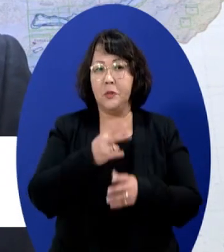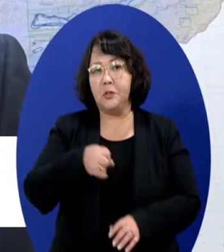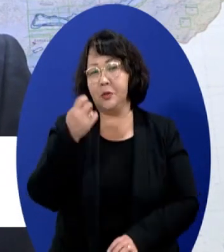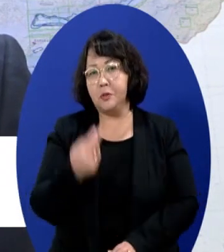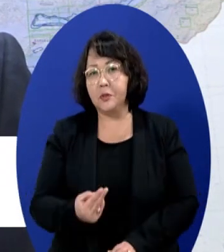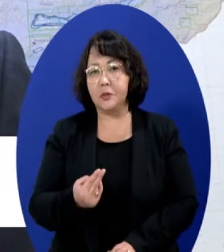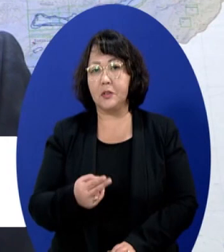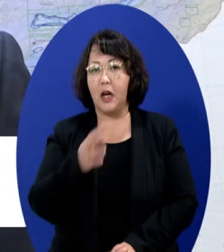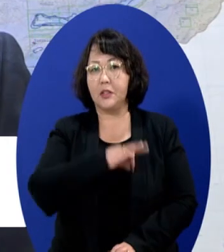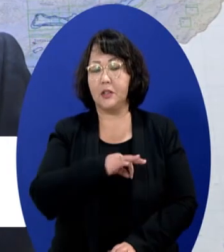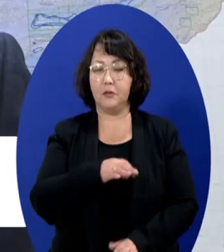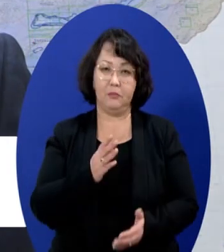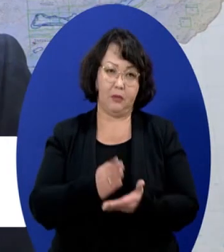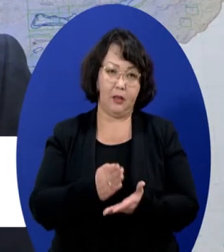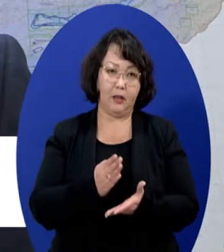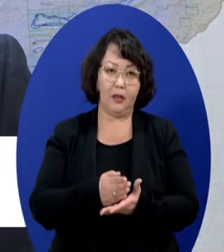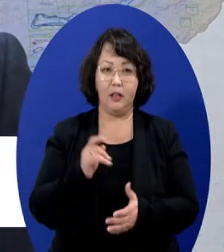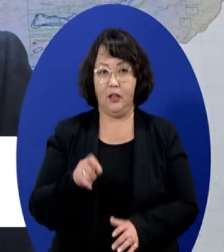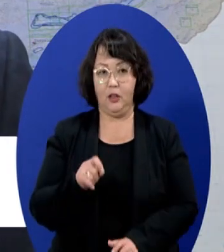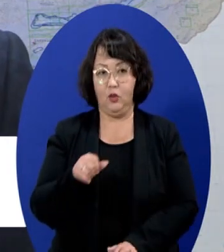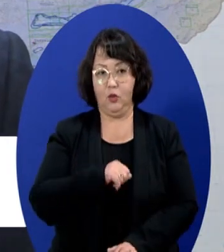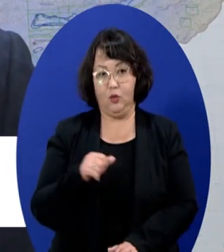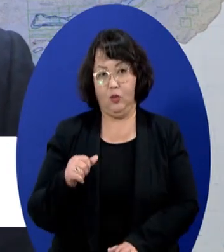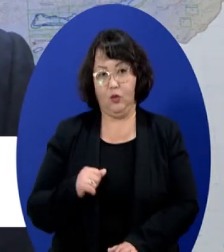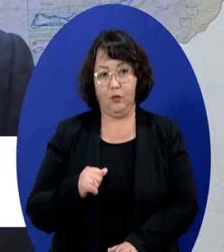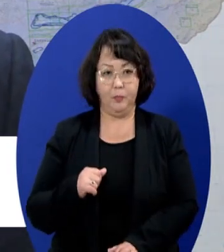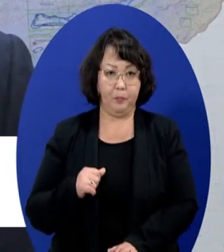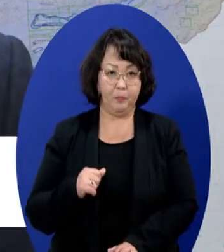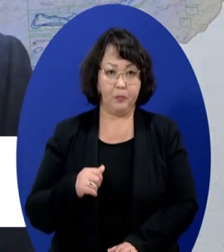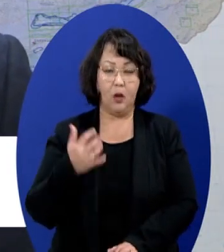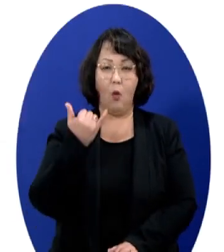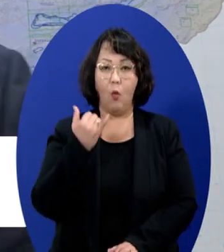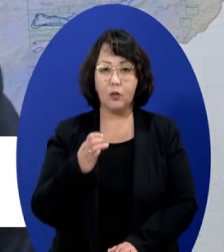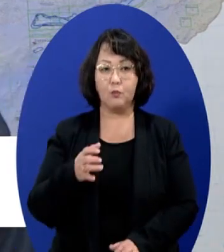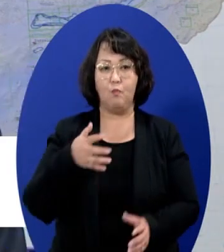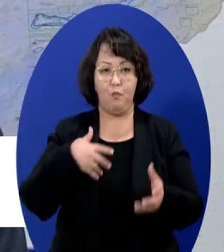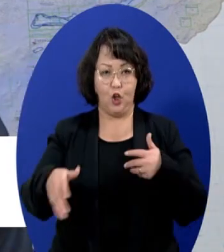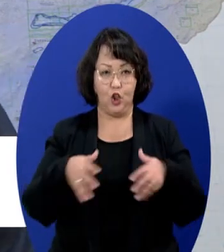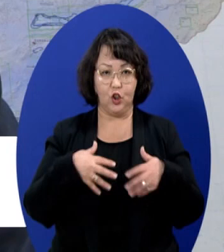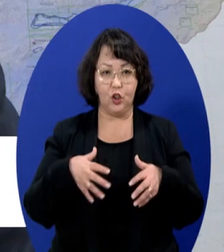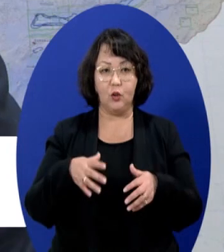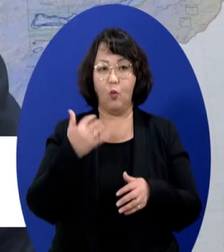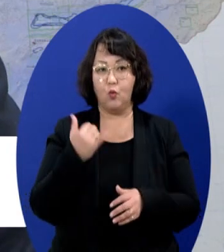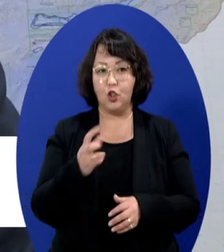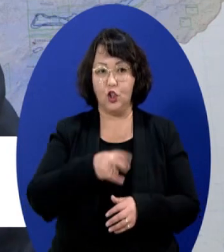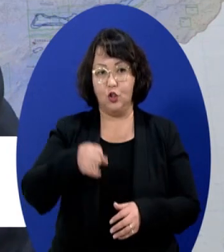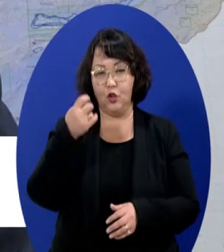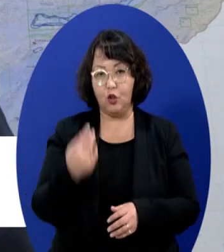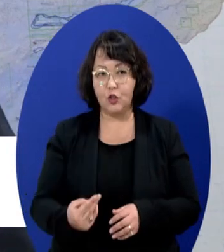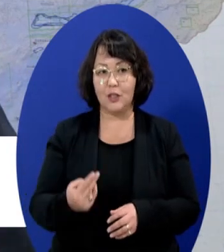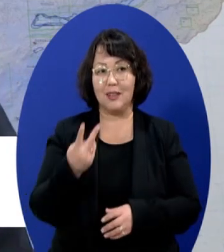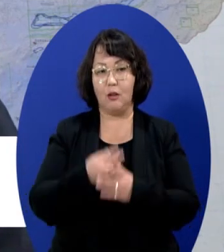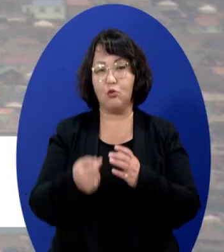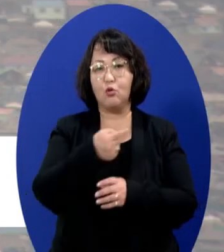ашиглаж байна. Тэгээд одоо энэ маань өөрөө бас усны бохирдол авч усныхаа нөөцөд бас давхар одоо